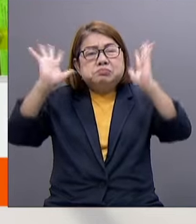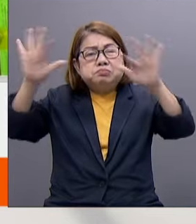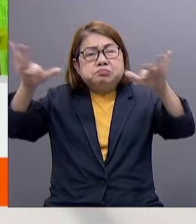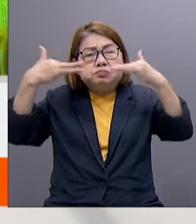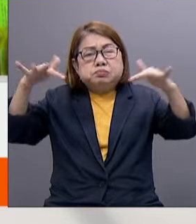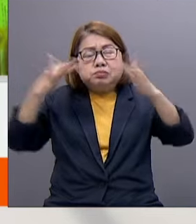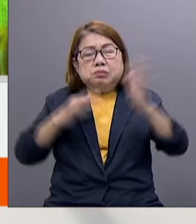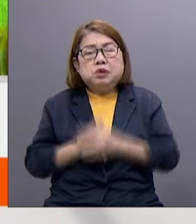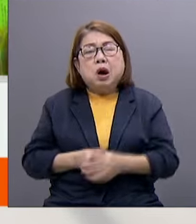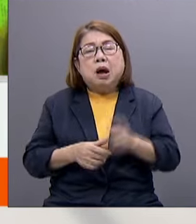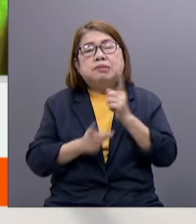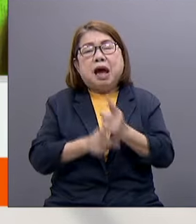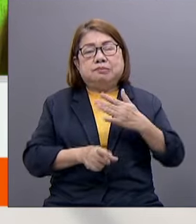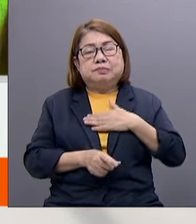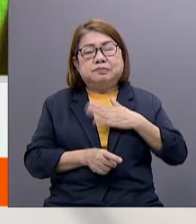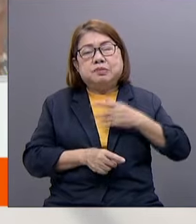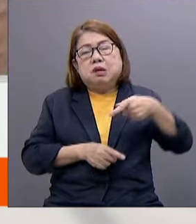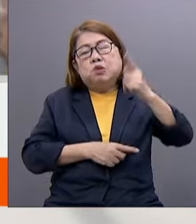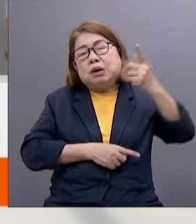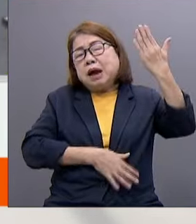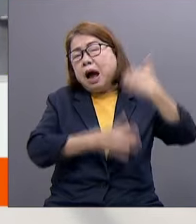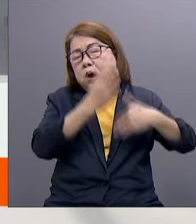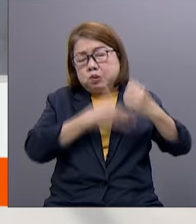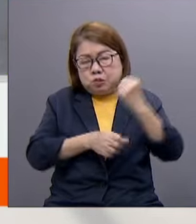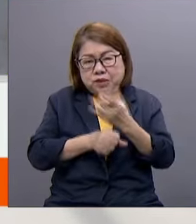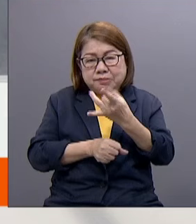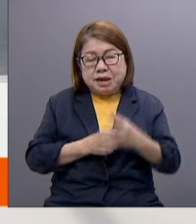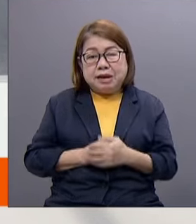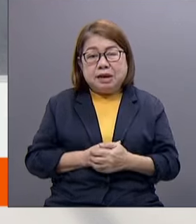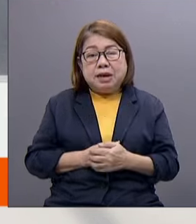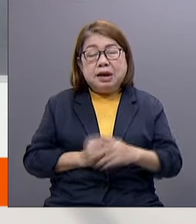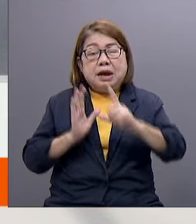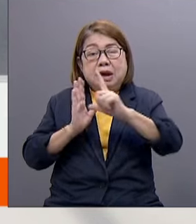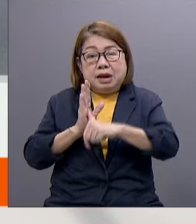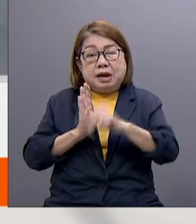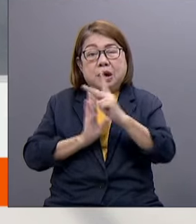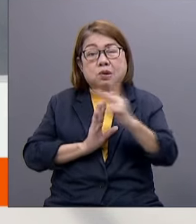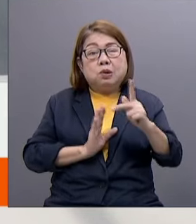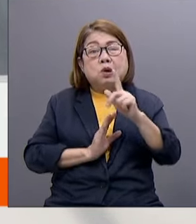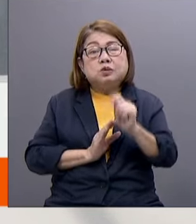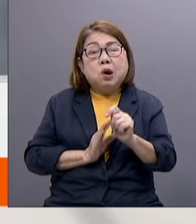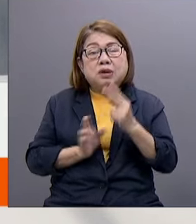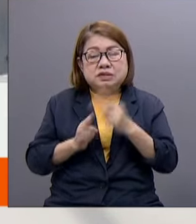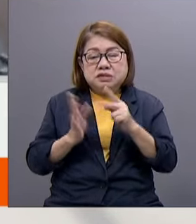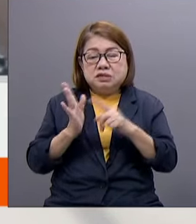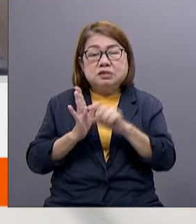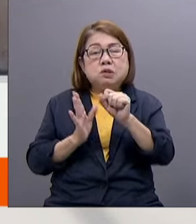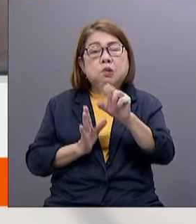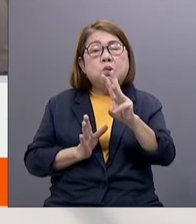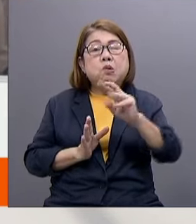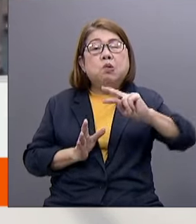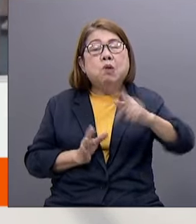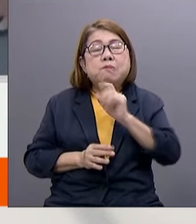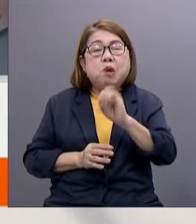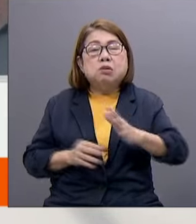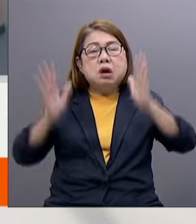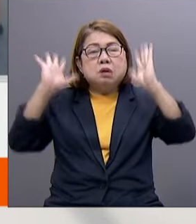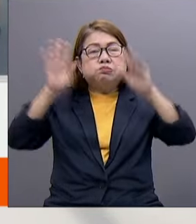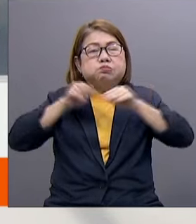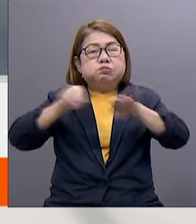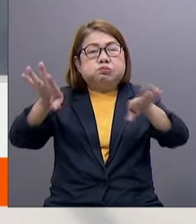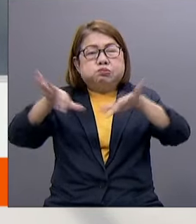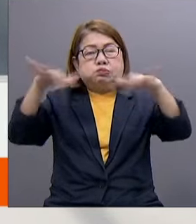วัติส่วนตัวประวัติที่ผ่านมาเลขาธิการกกต.คุณแสวงบุญมีบอกว่าไม่ต้องหาเสียงกูฟ้องเลยว่